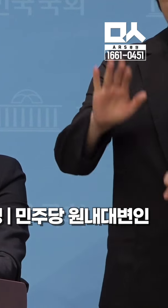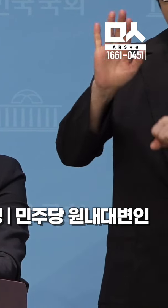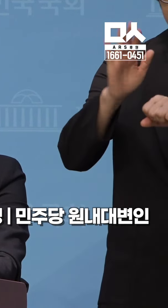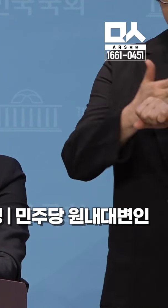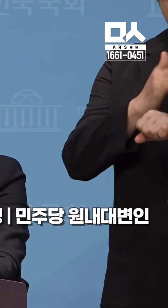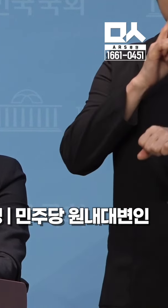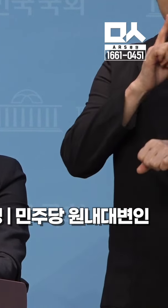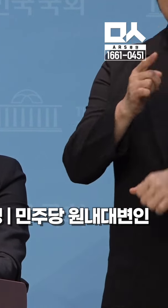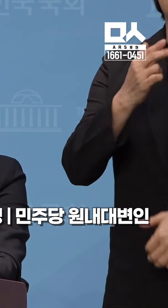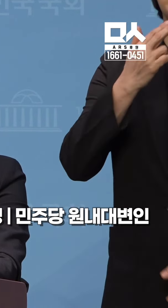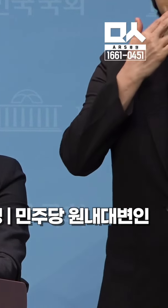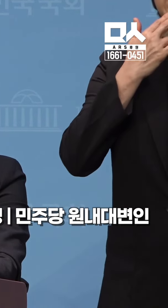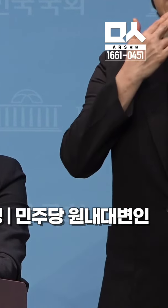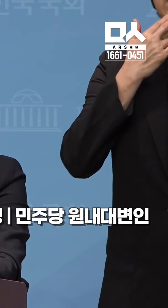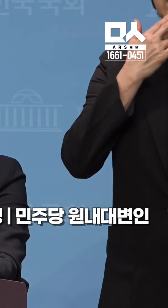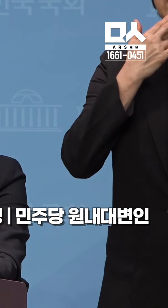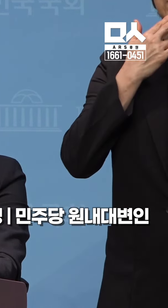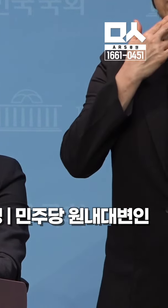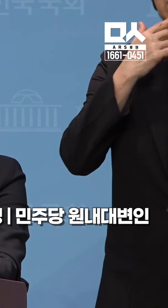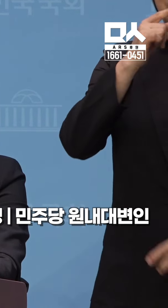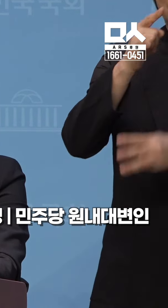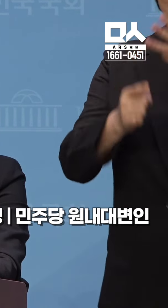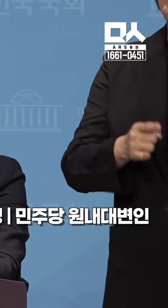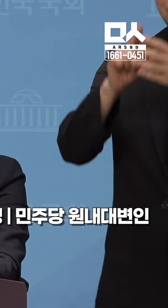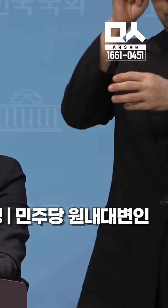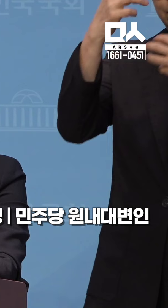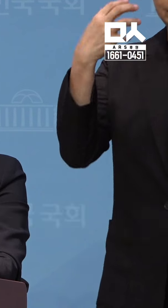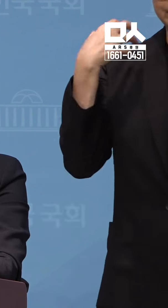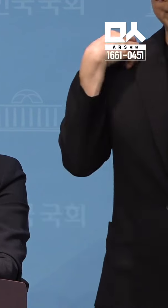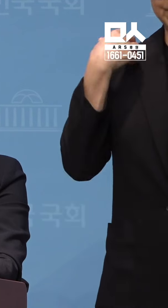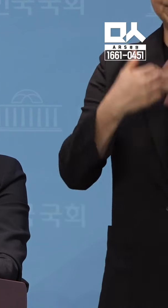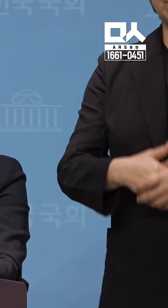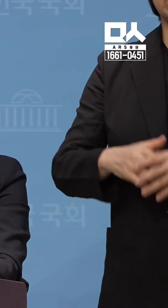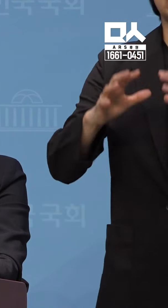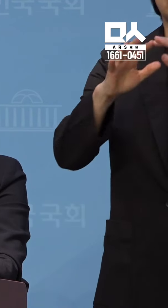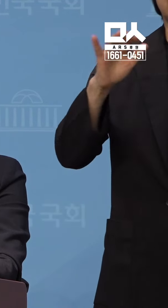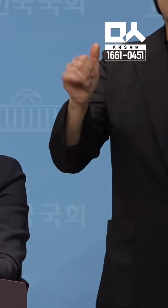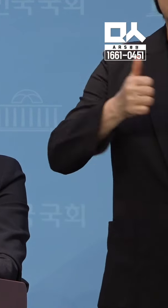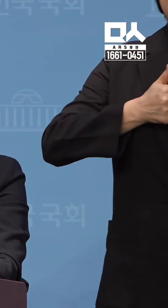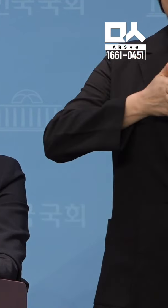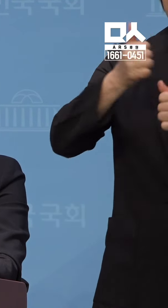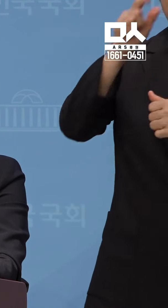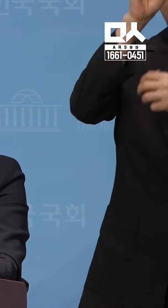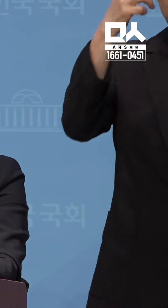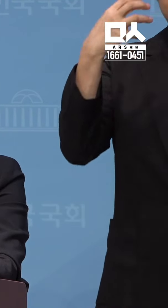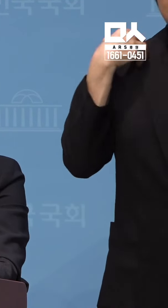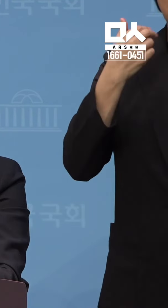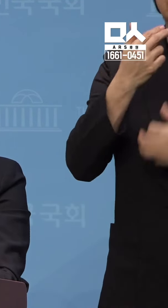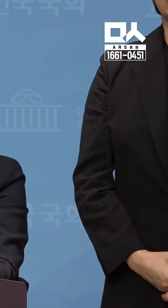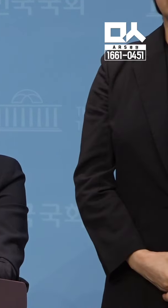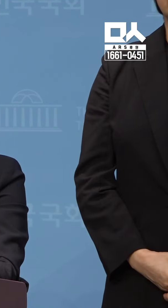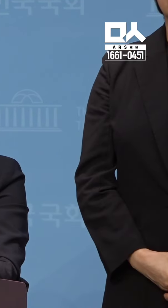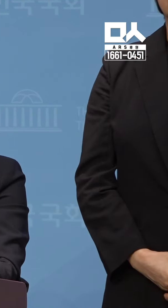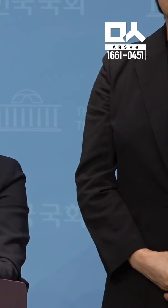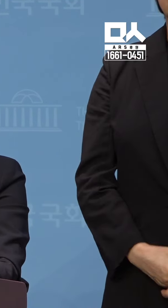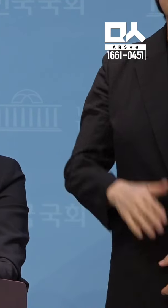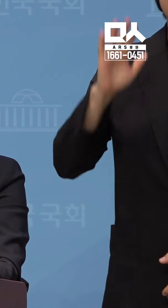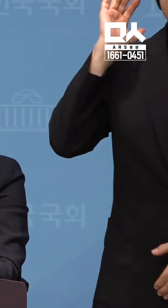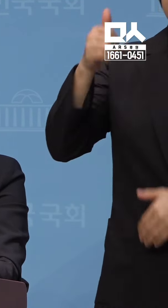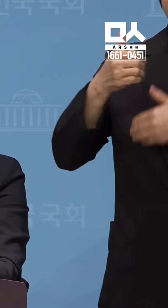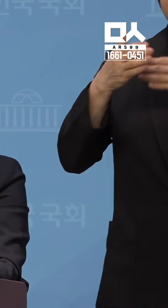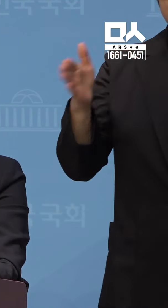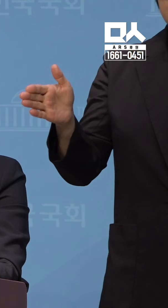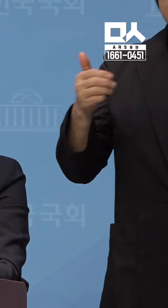잘못했다는 소리는 죽어도 안 하겠다는 윤석열 정부, 국민을 이긴 정부는 없습니다.